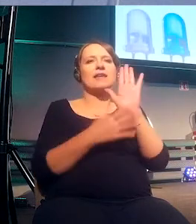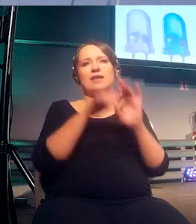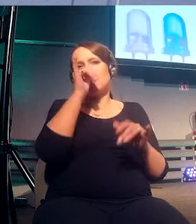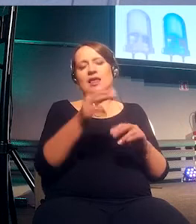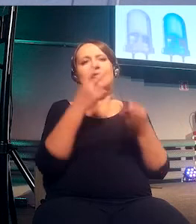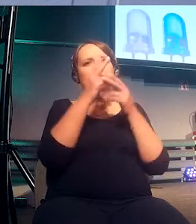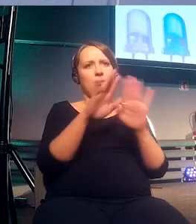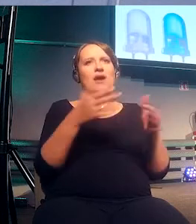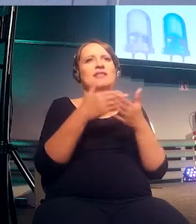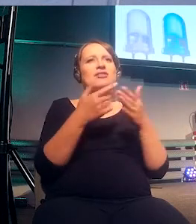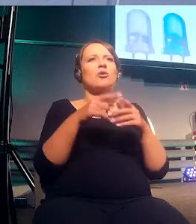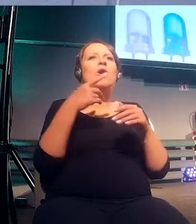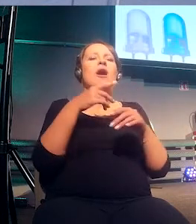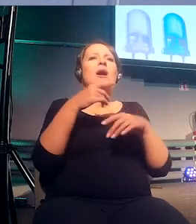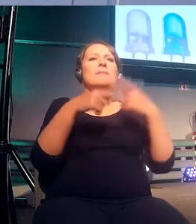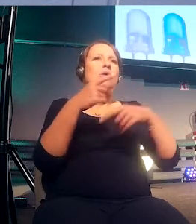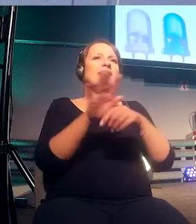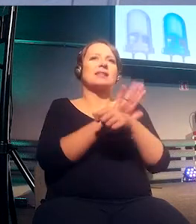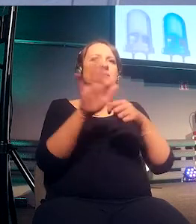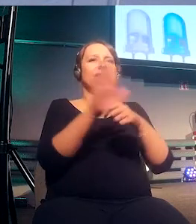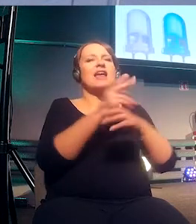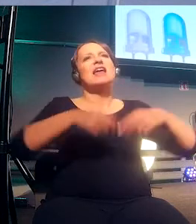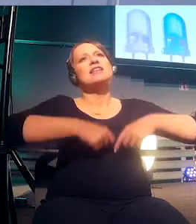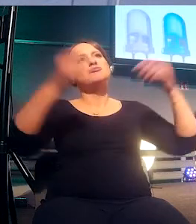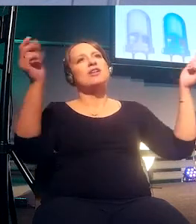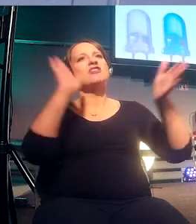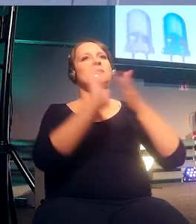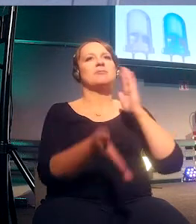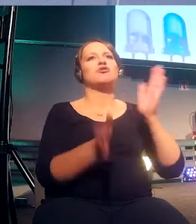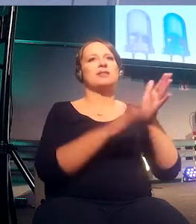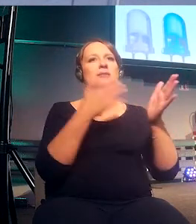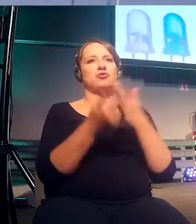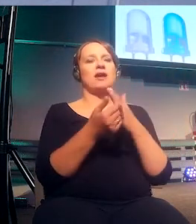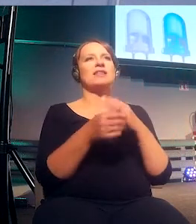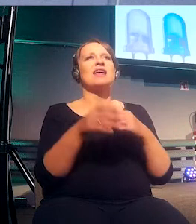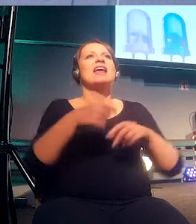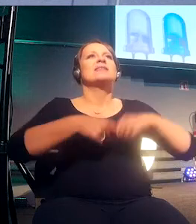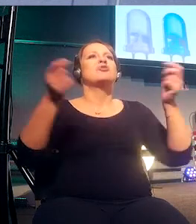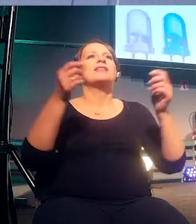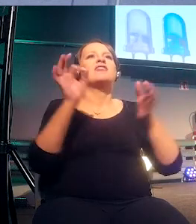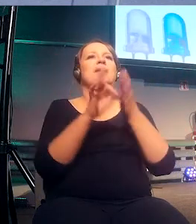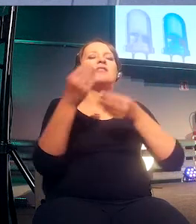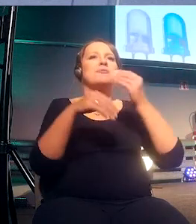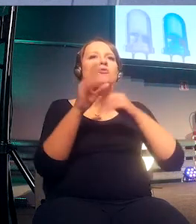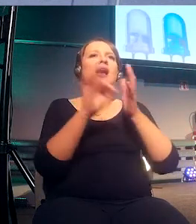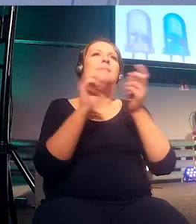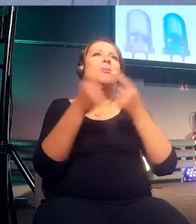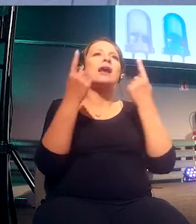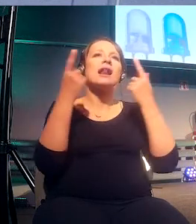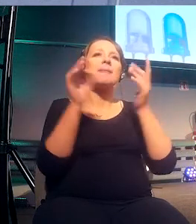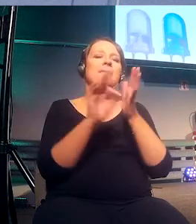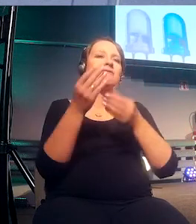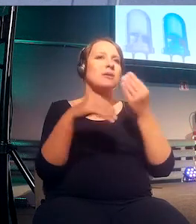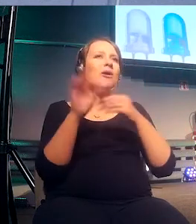Co więcej, część procesów biznesowych typu sprzedaż bezpośrednia w przypadku pewnych produktów albo reklama pewnych produktów